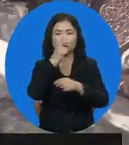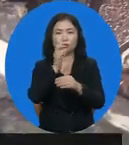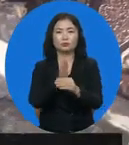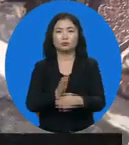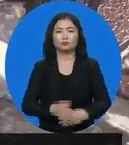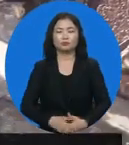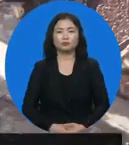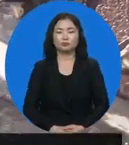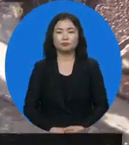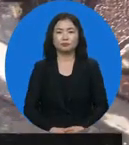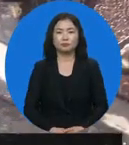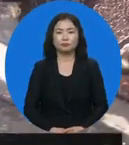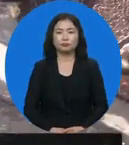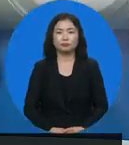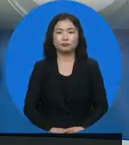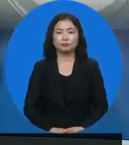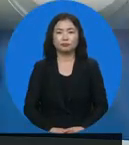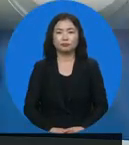있습니다